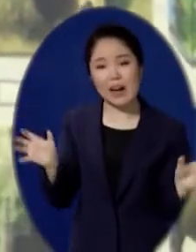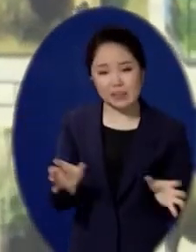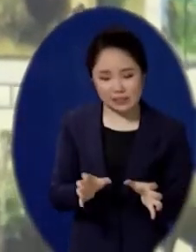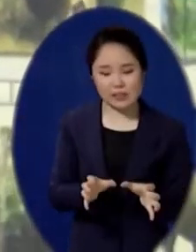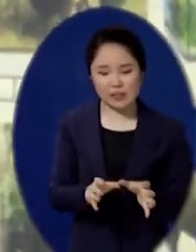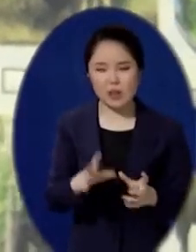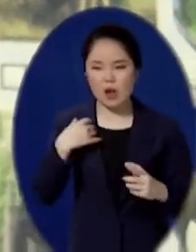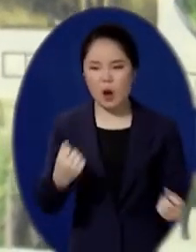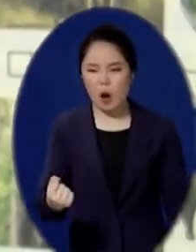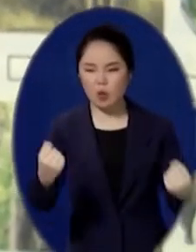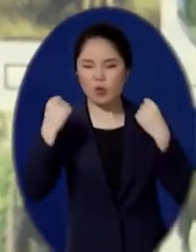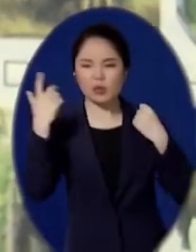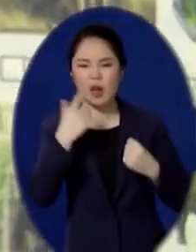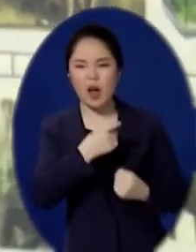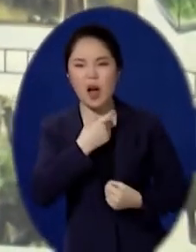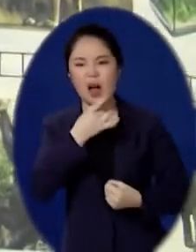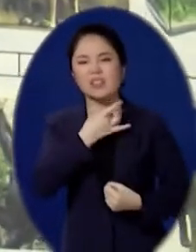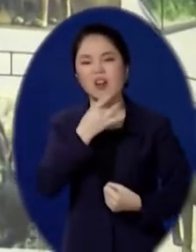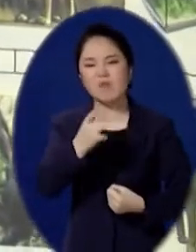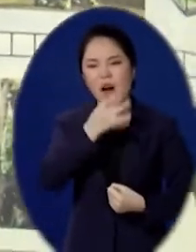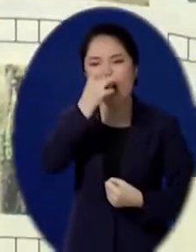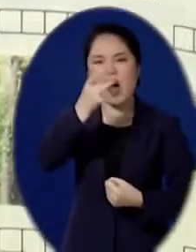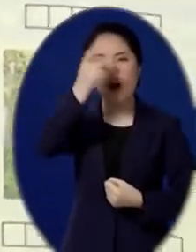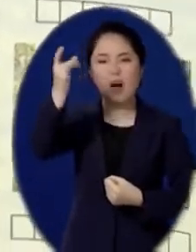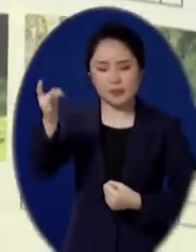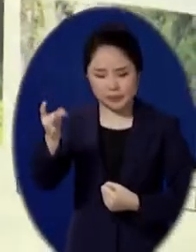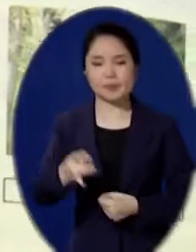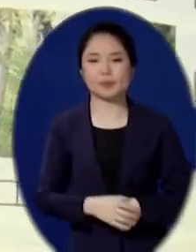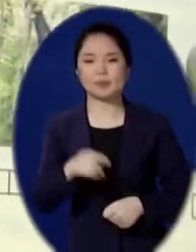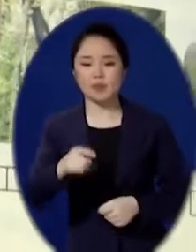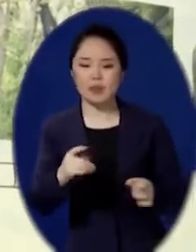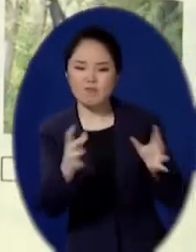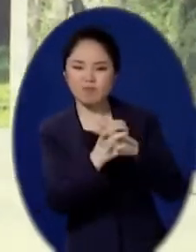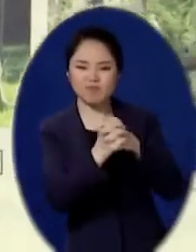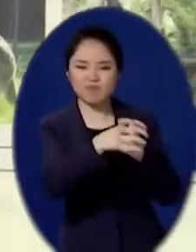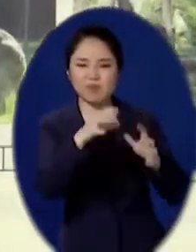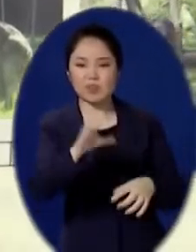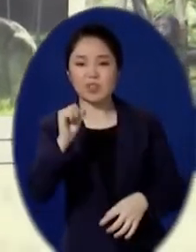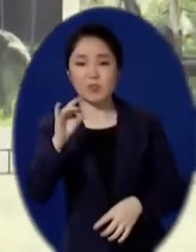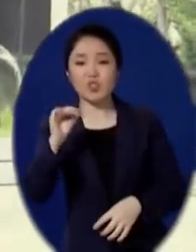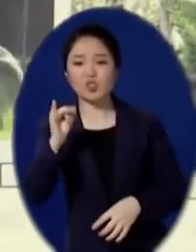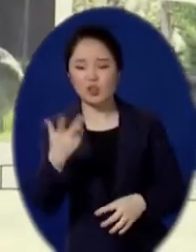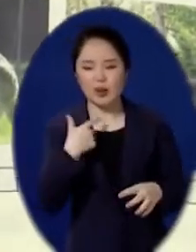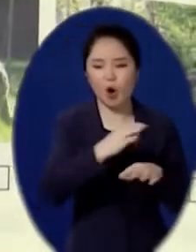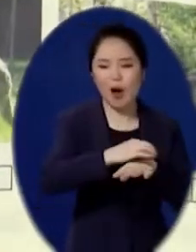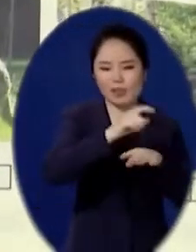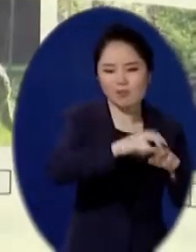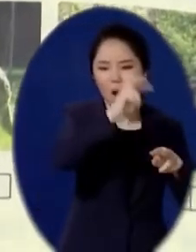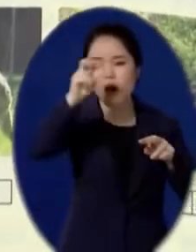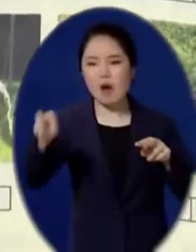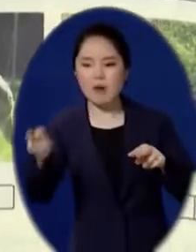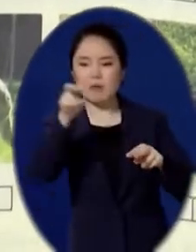хаан арслан архирч зогдроо хийсгэн адтай сармагчин авирч